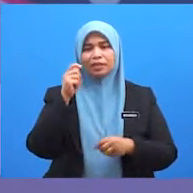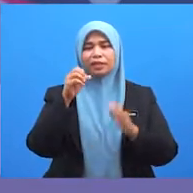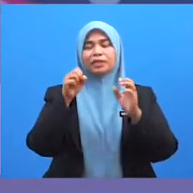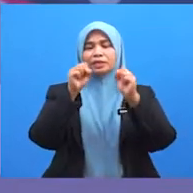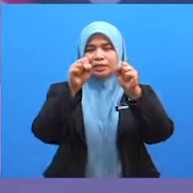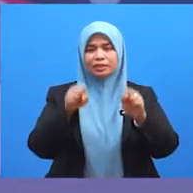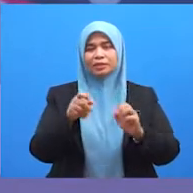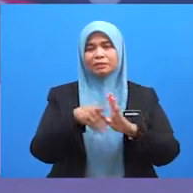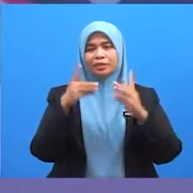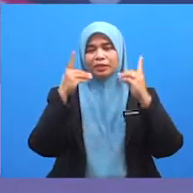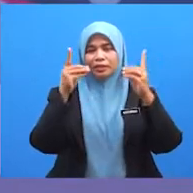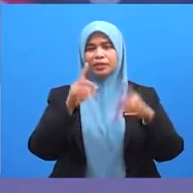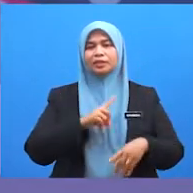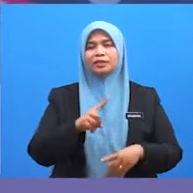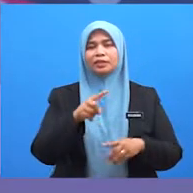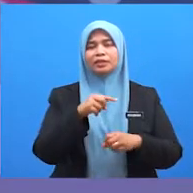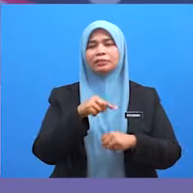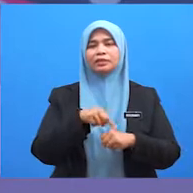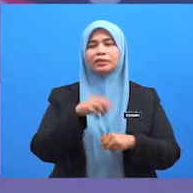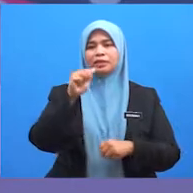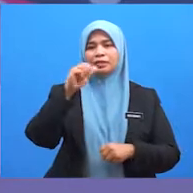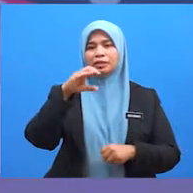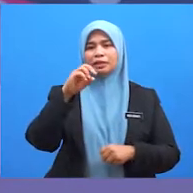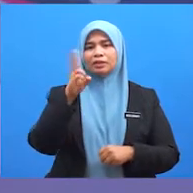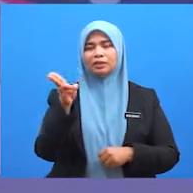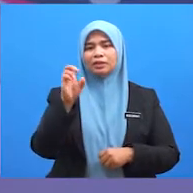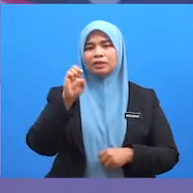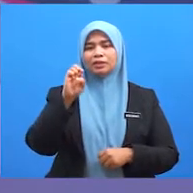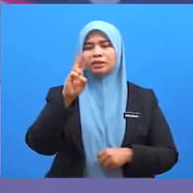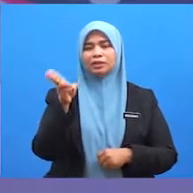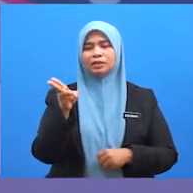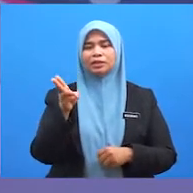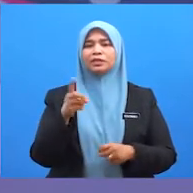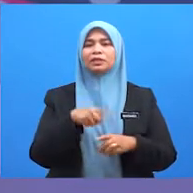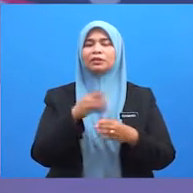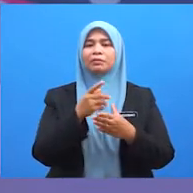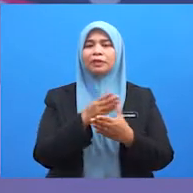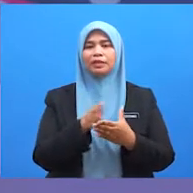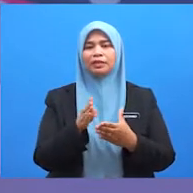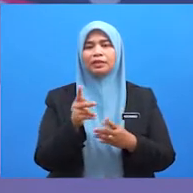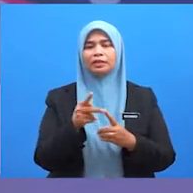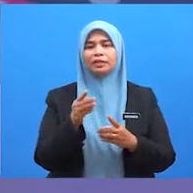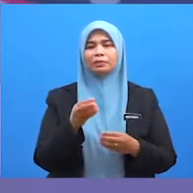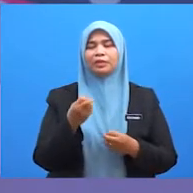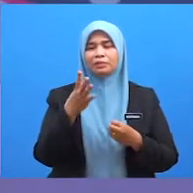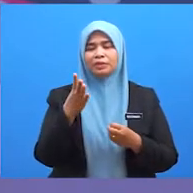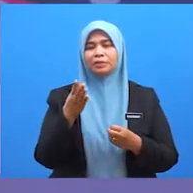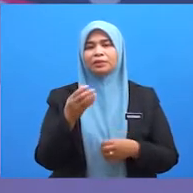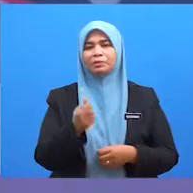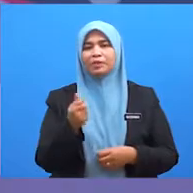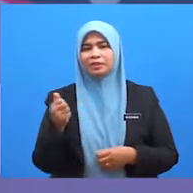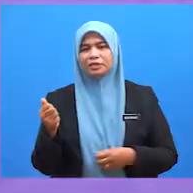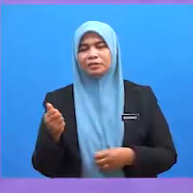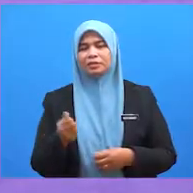Daripada penjelasan cikgu tadi, sistem pendidikan Islam di Aceh dapat dibahagikan kepada